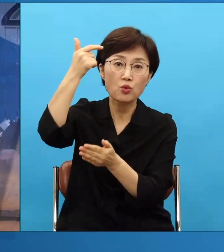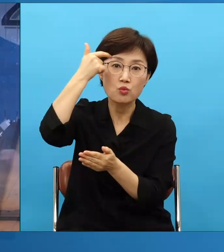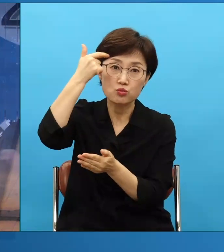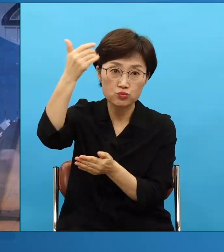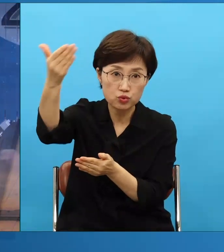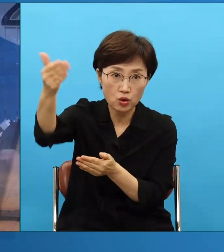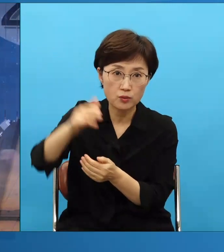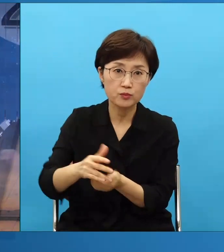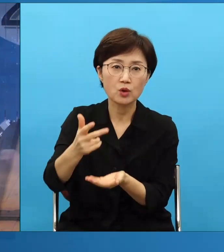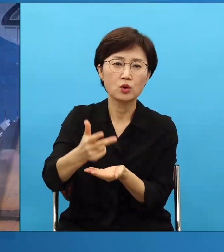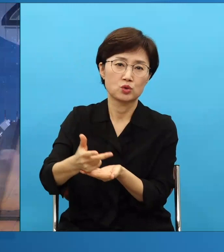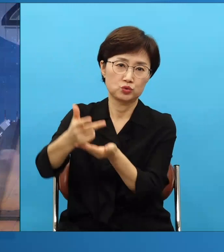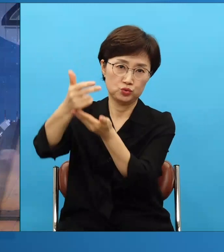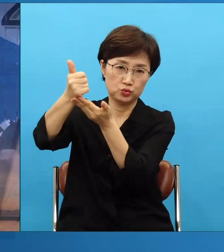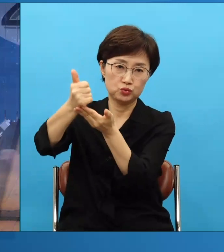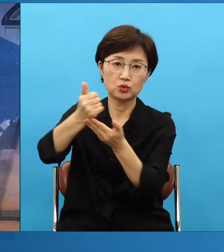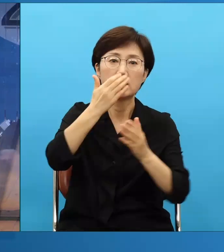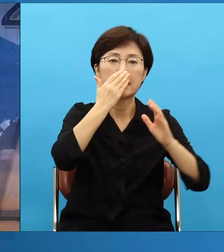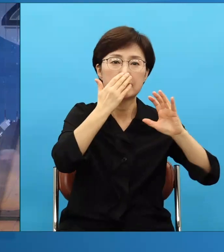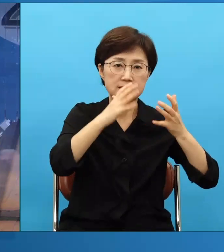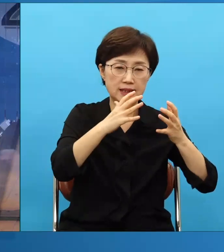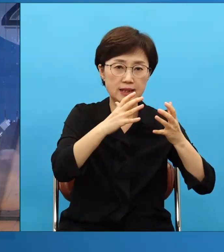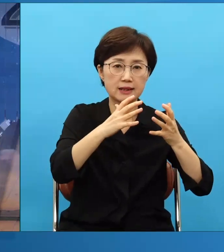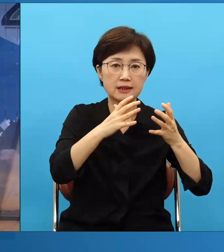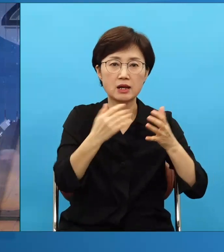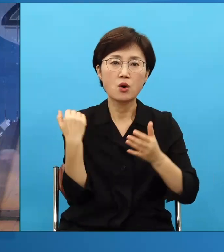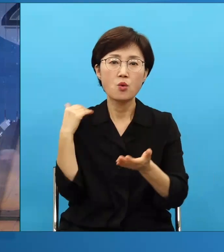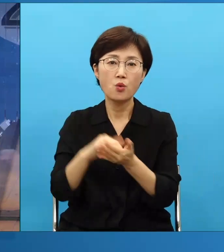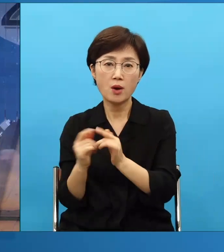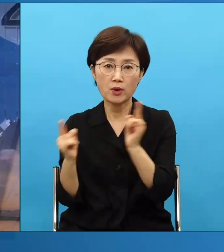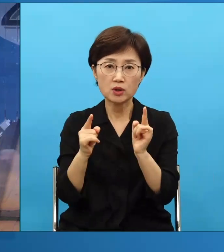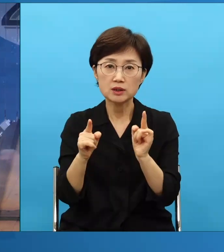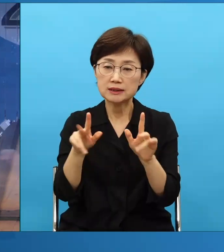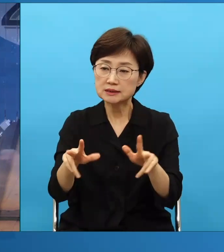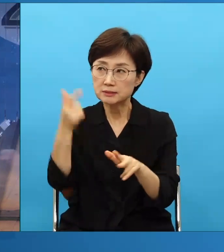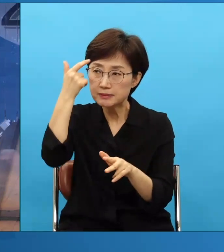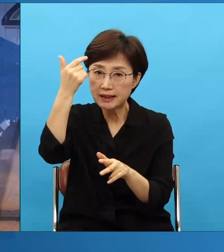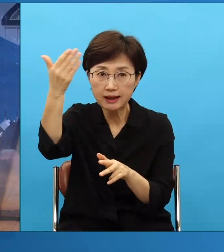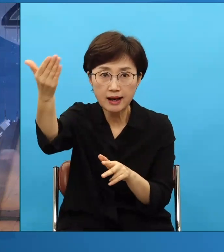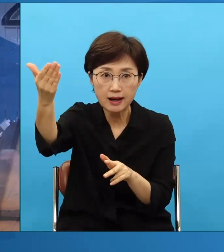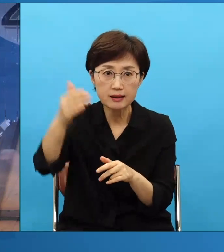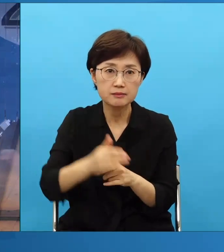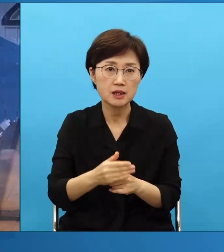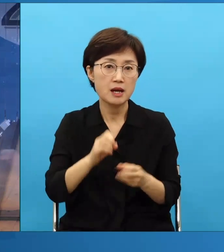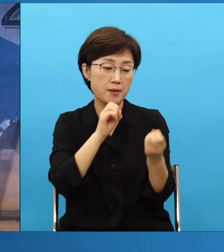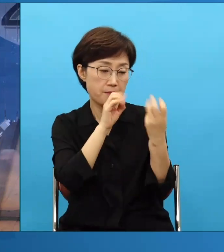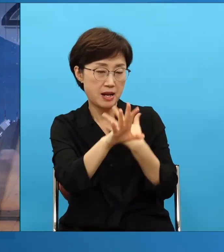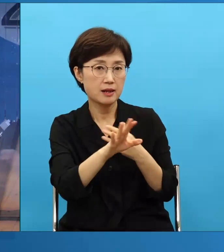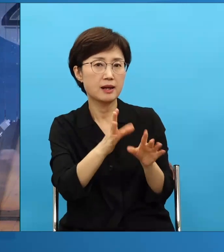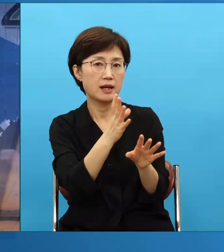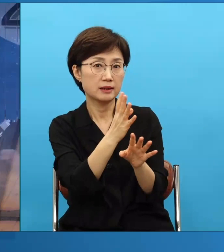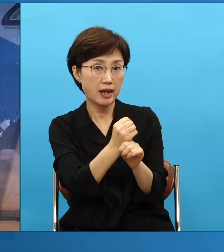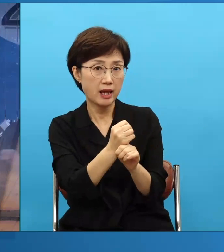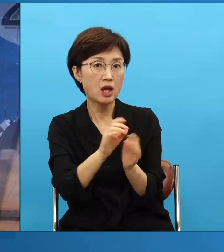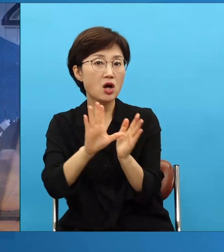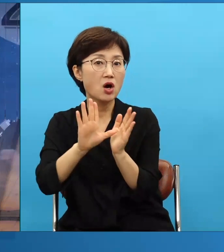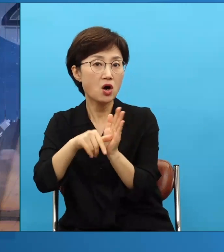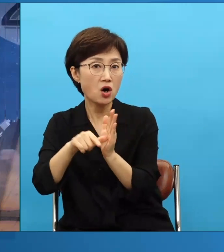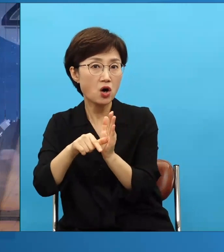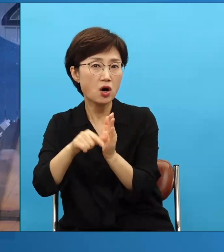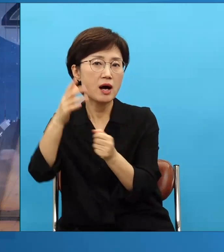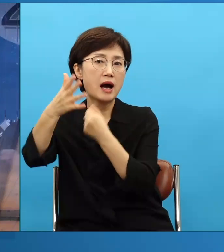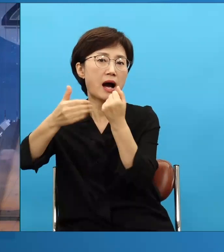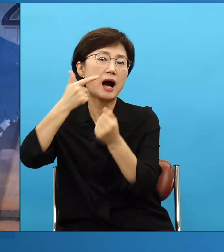때에 예수께 여쭈어 이르되 주께서 이스라엘 나라를 회복하심이 이때니까 하니 이르시되